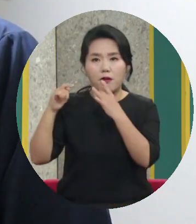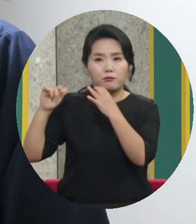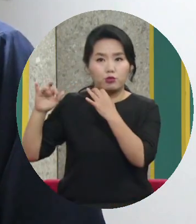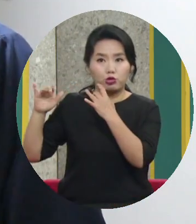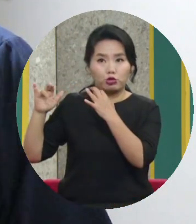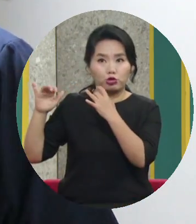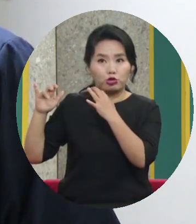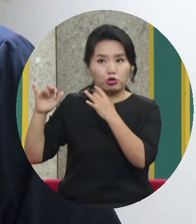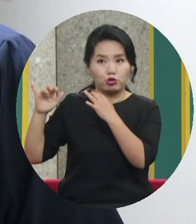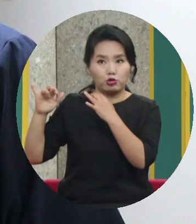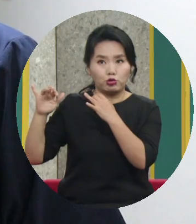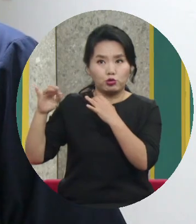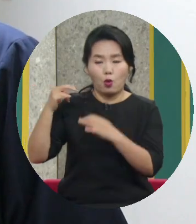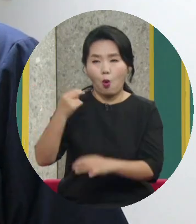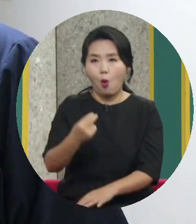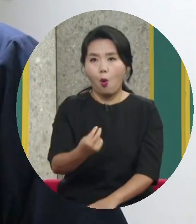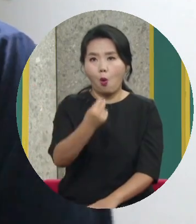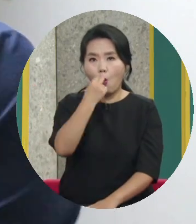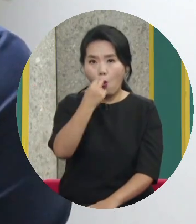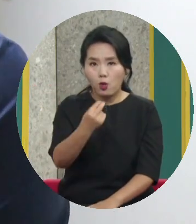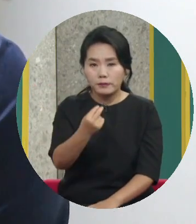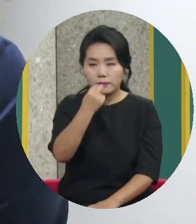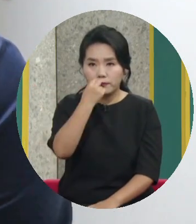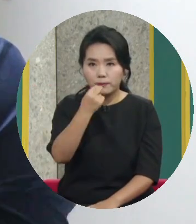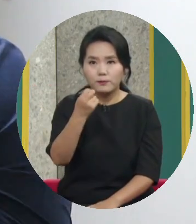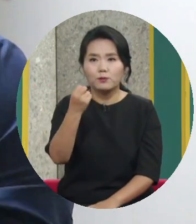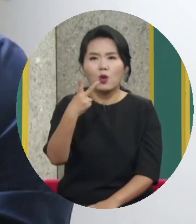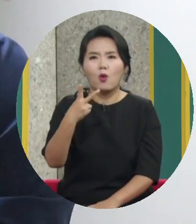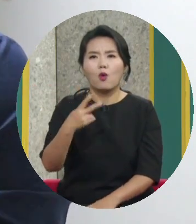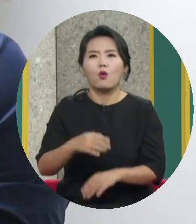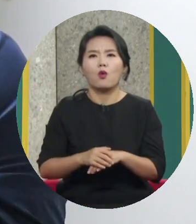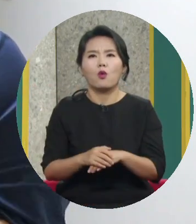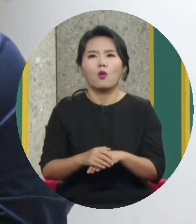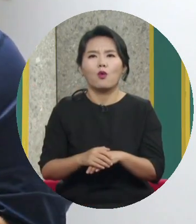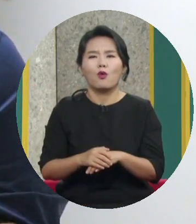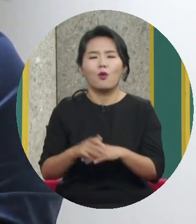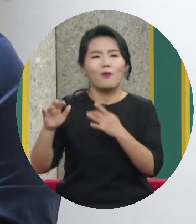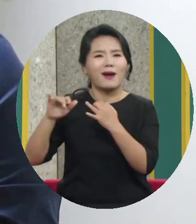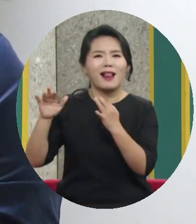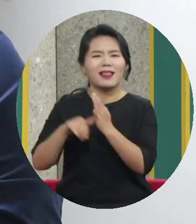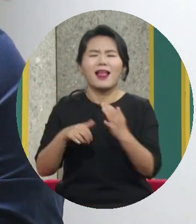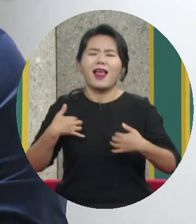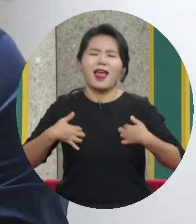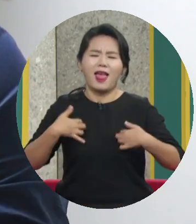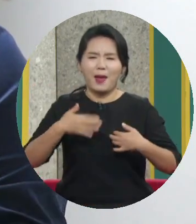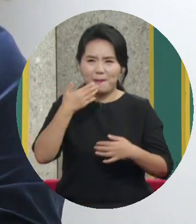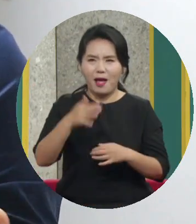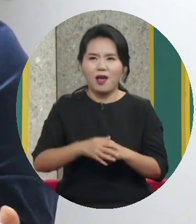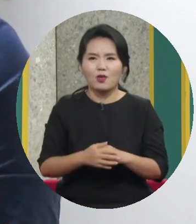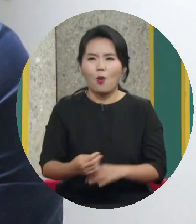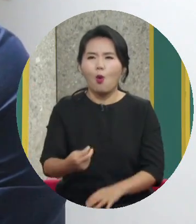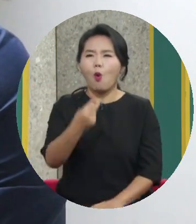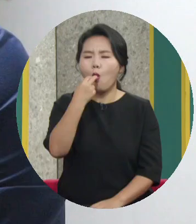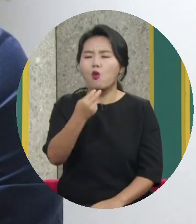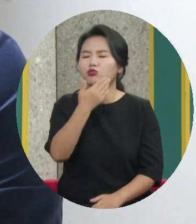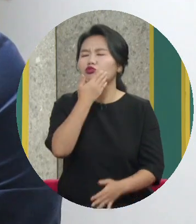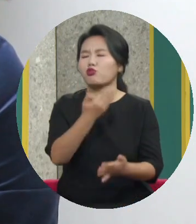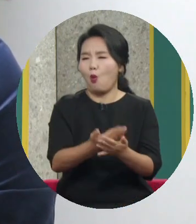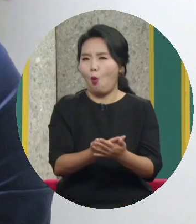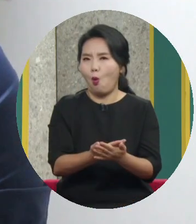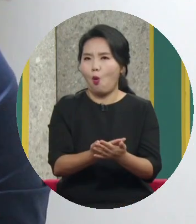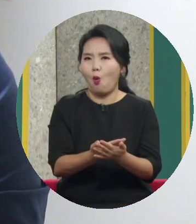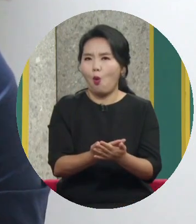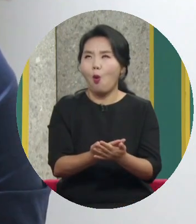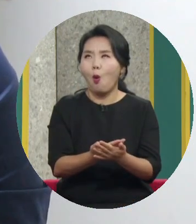플루트를 하게 되면 이 호흡이라든가 이제 일단 즐길 수 있는 것도 있지만 호흡법이 되게 중요하다고 이제 얘기도 많이